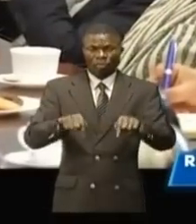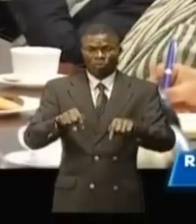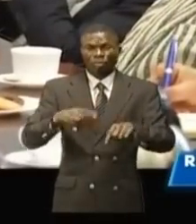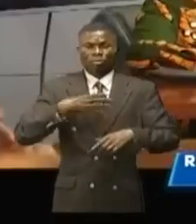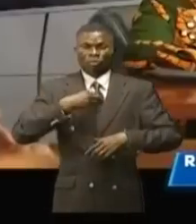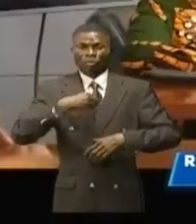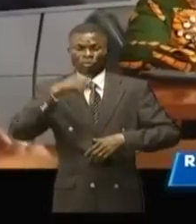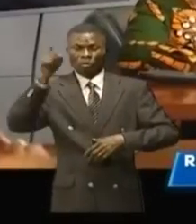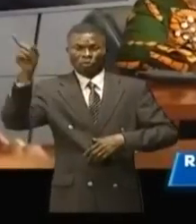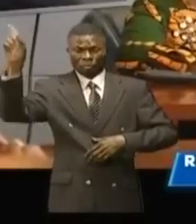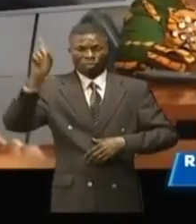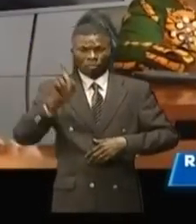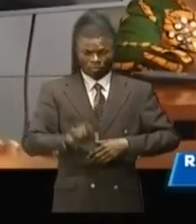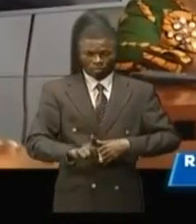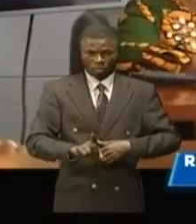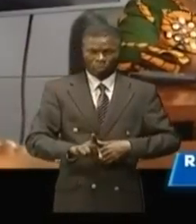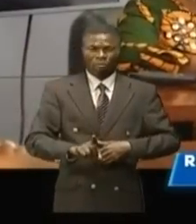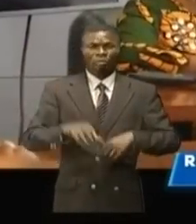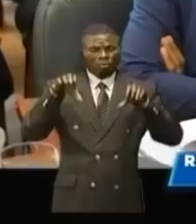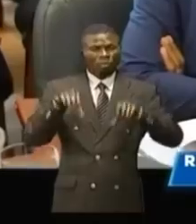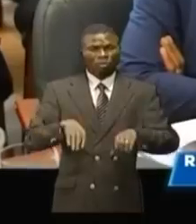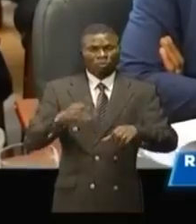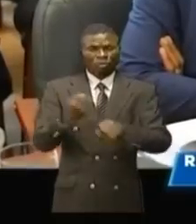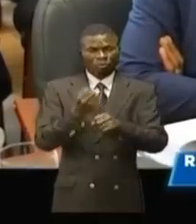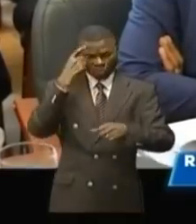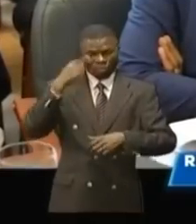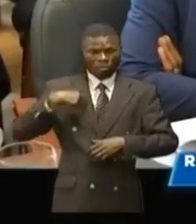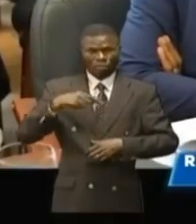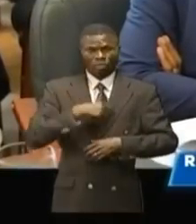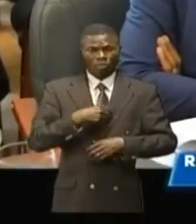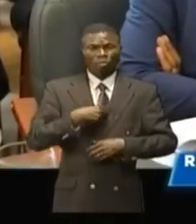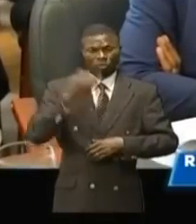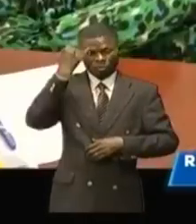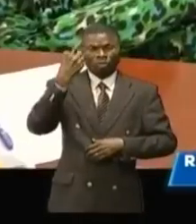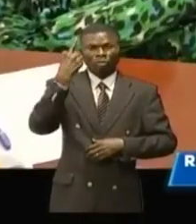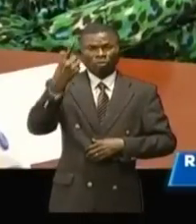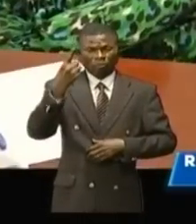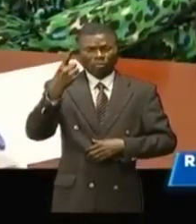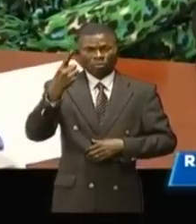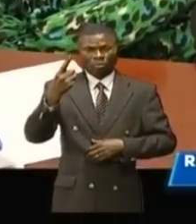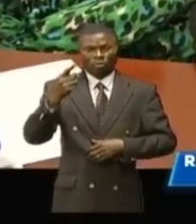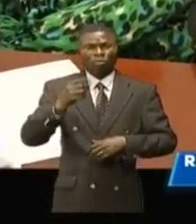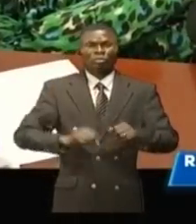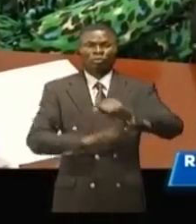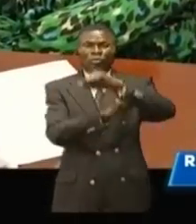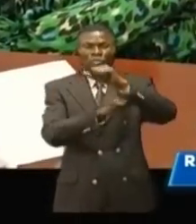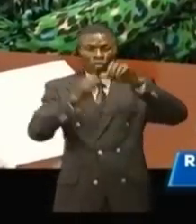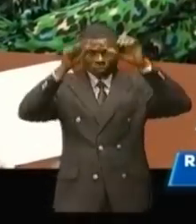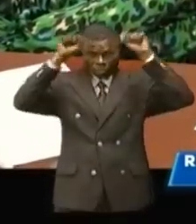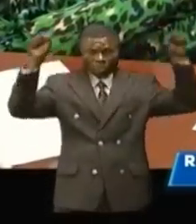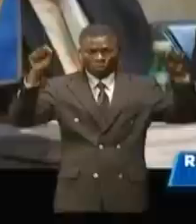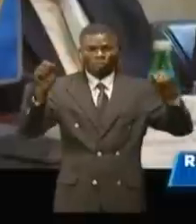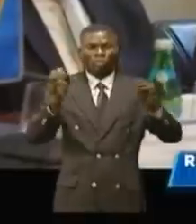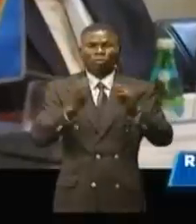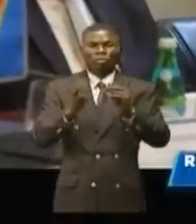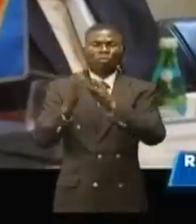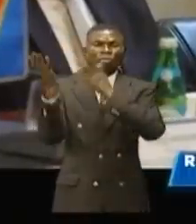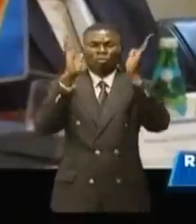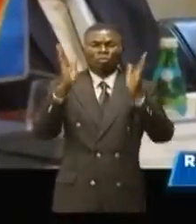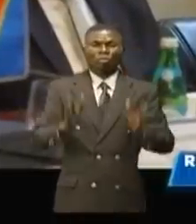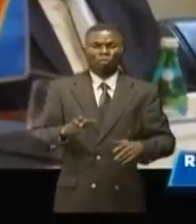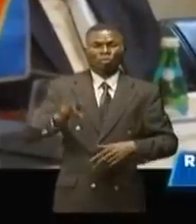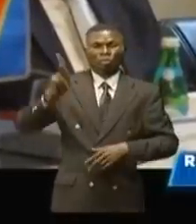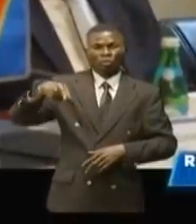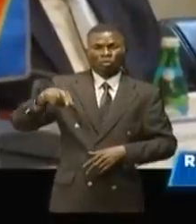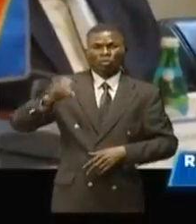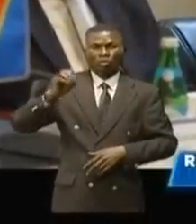opérateurs économiques polonais qui peuvent venir en RDC. Une volonté commune à collaborer, appuyée par le président de la Chambre de commerce polonaise,